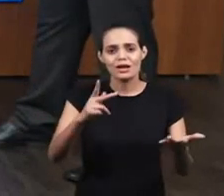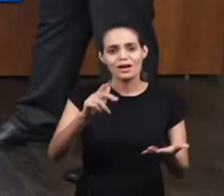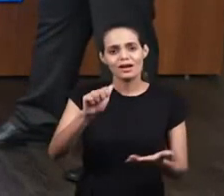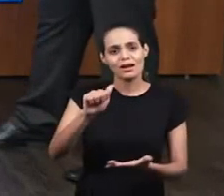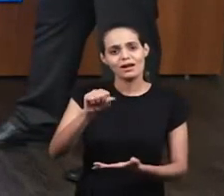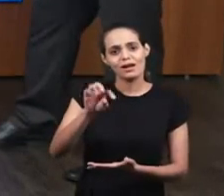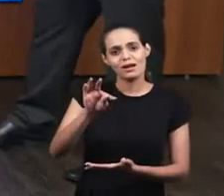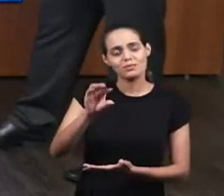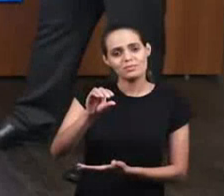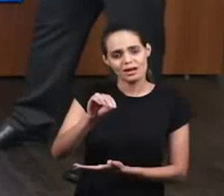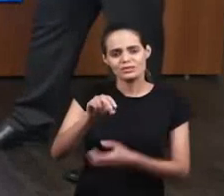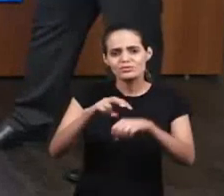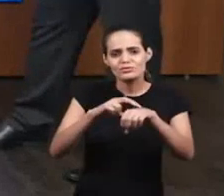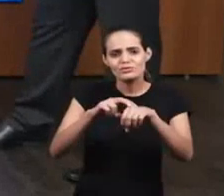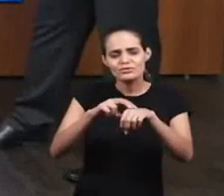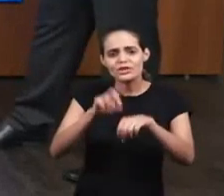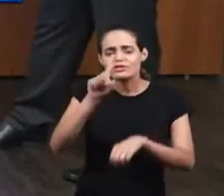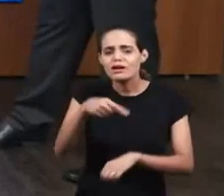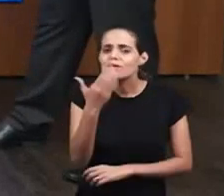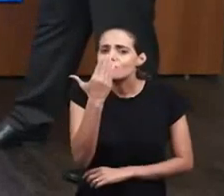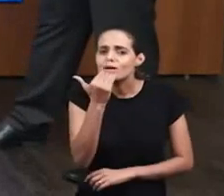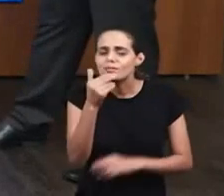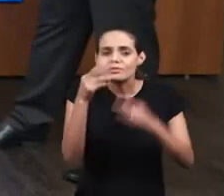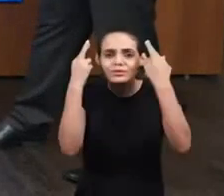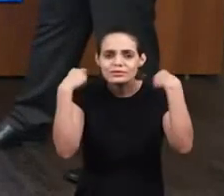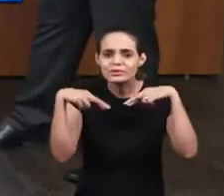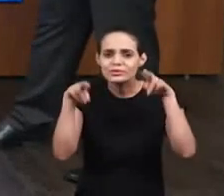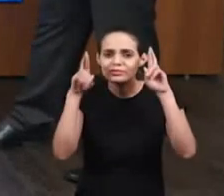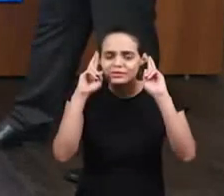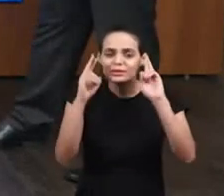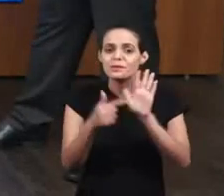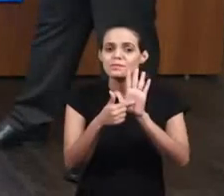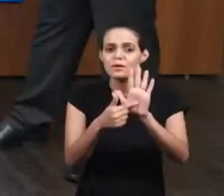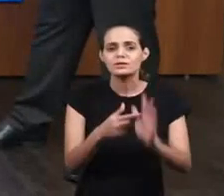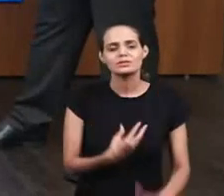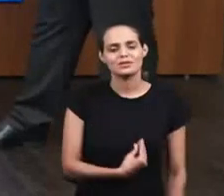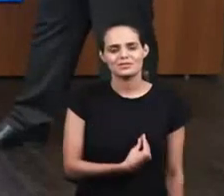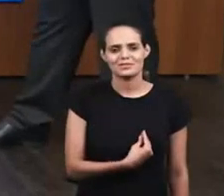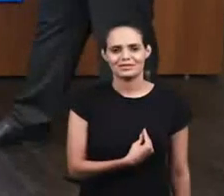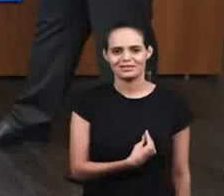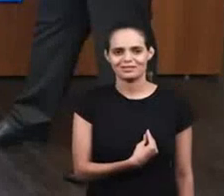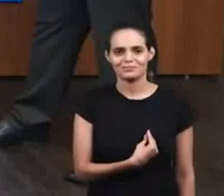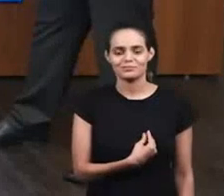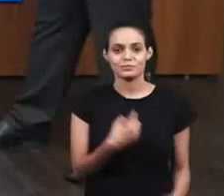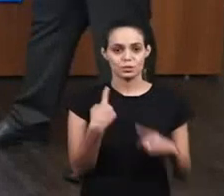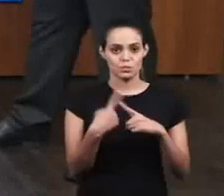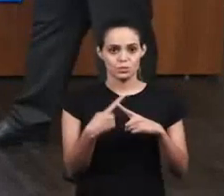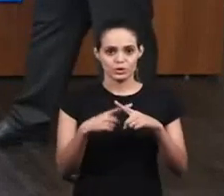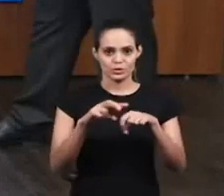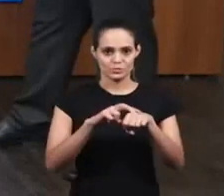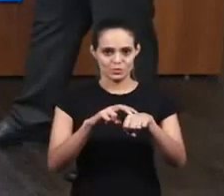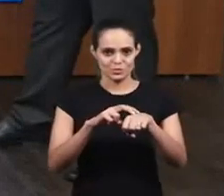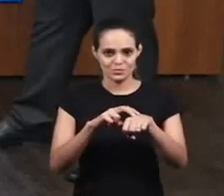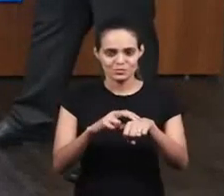Seele. Und es geht weiter. Grüne Auen. Die Aue, das ist